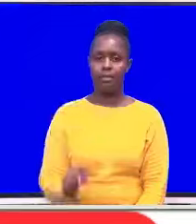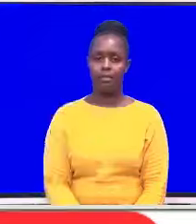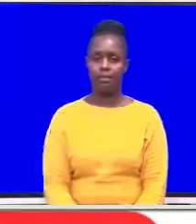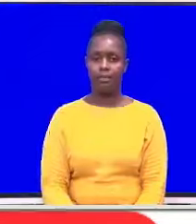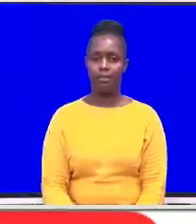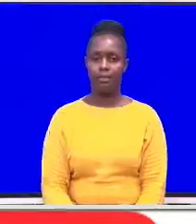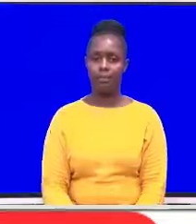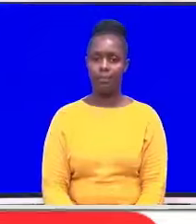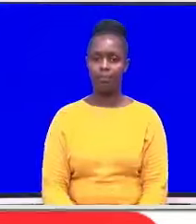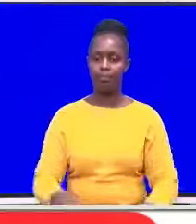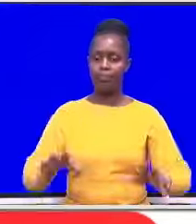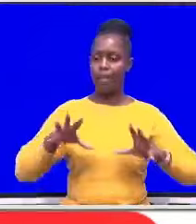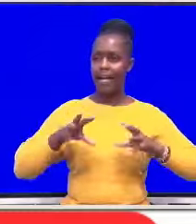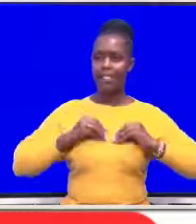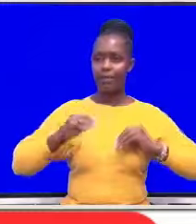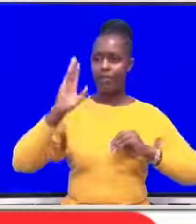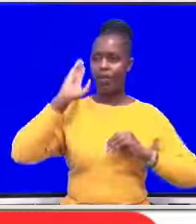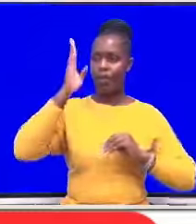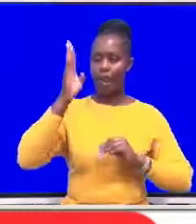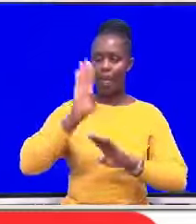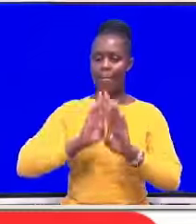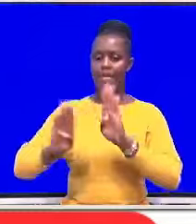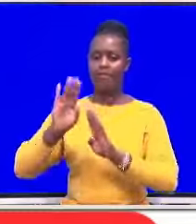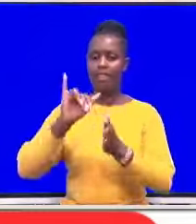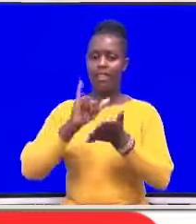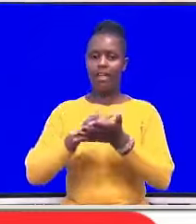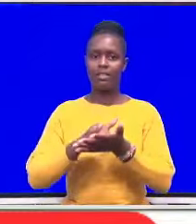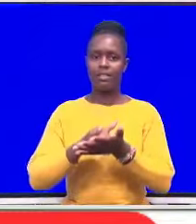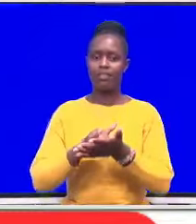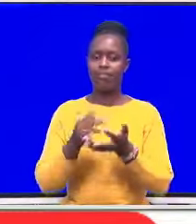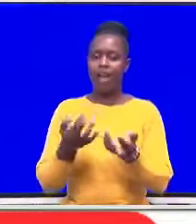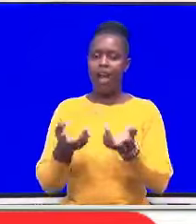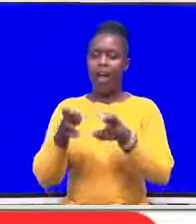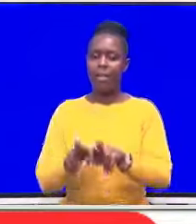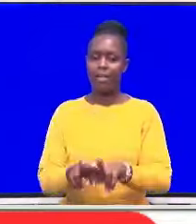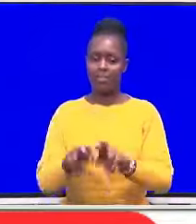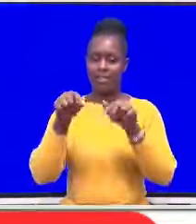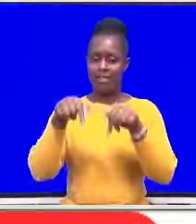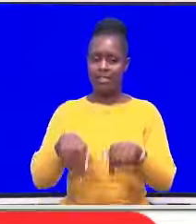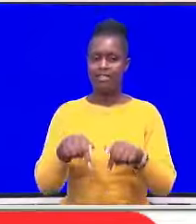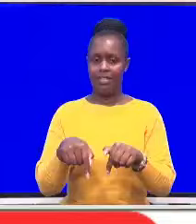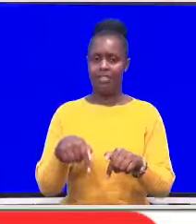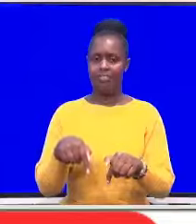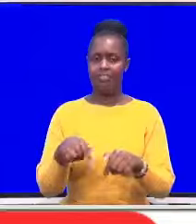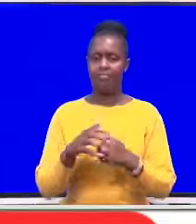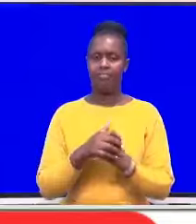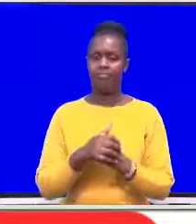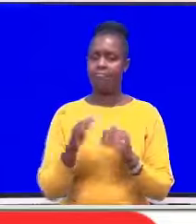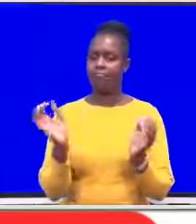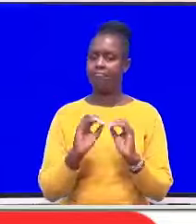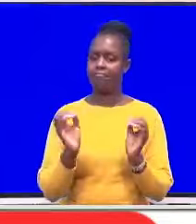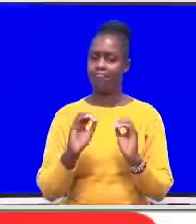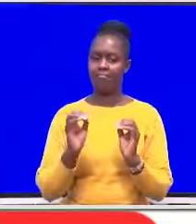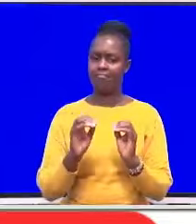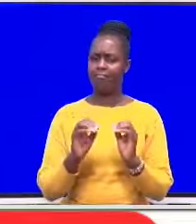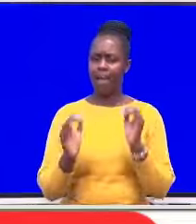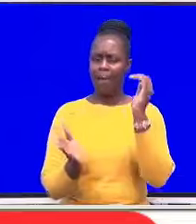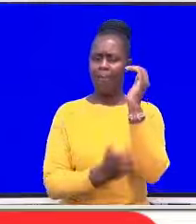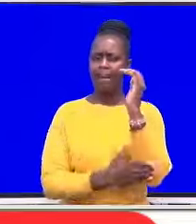Sisi hatutakubali hiyo tabia ambayo inafanyika hapa eneo la Chesikaki. Hilo tendo ni mbaya